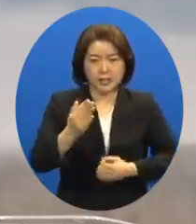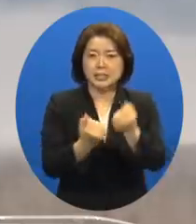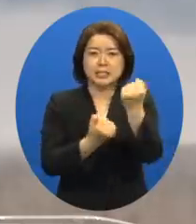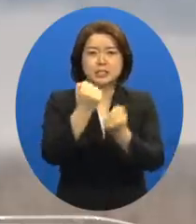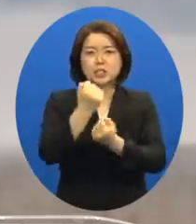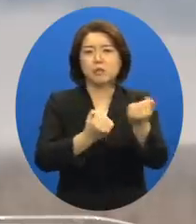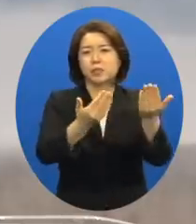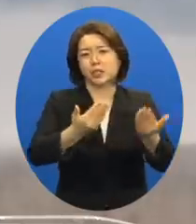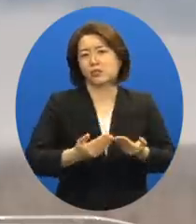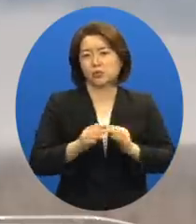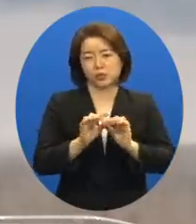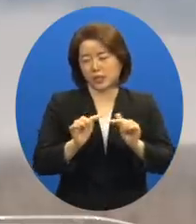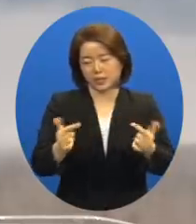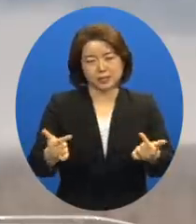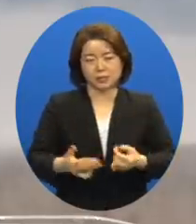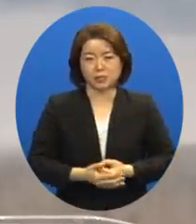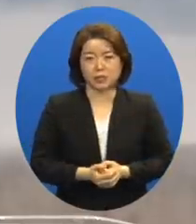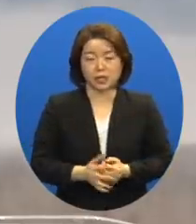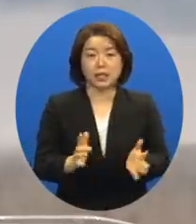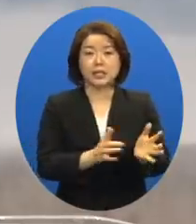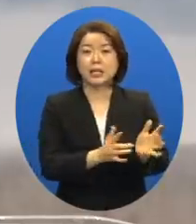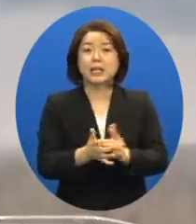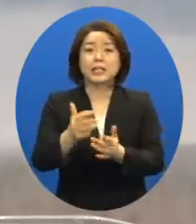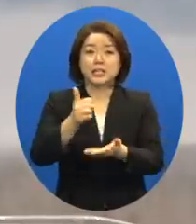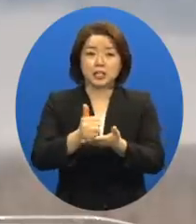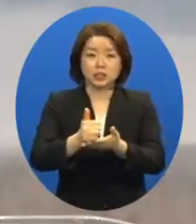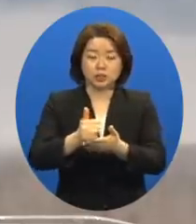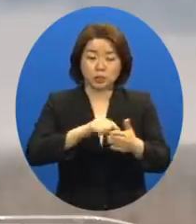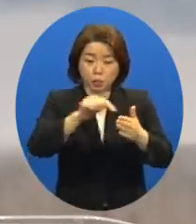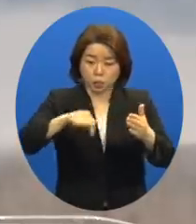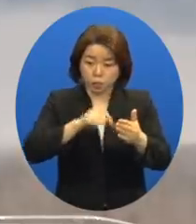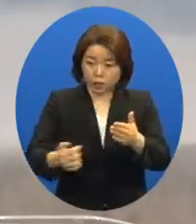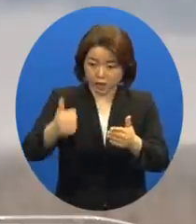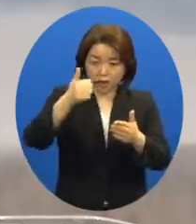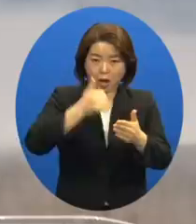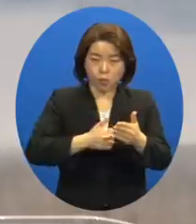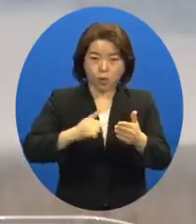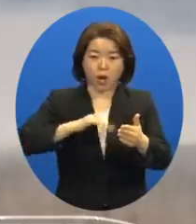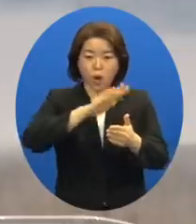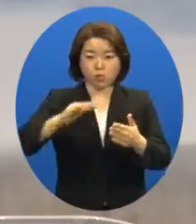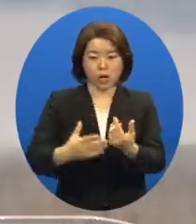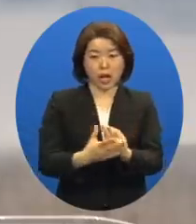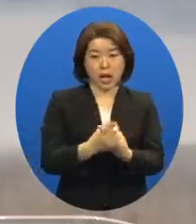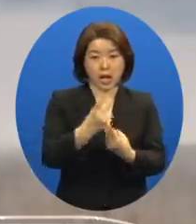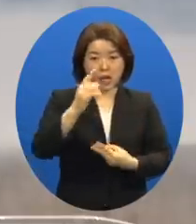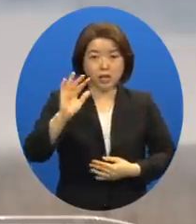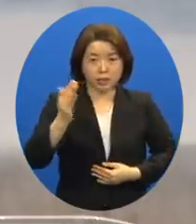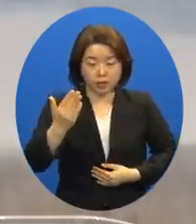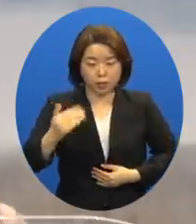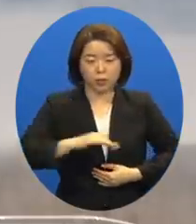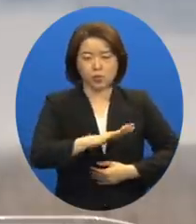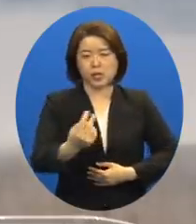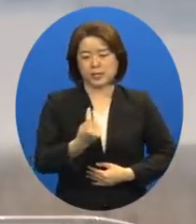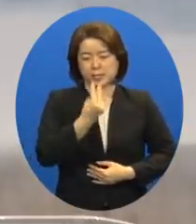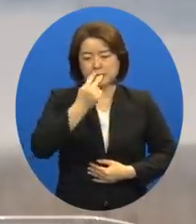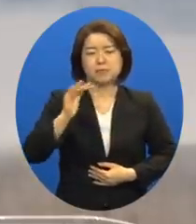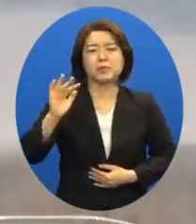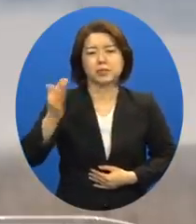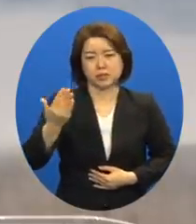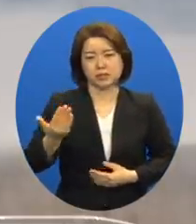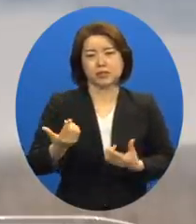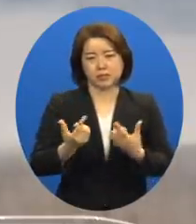것이 아닙니다. 예수님은 우리 안에 오셔서 우리와 하나가 되셨고 우리의 생명이 되셨습니다.